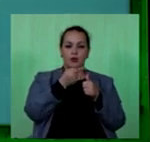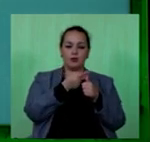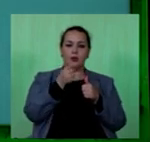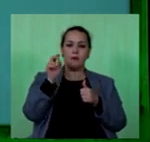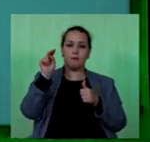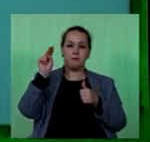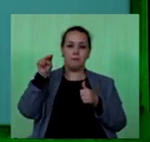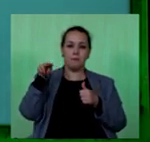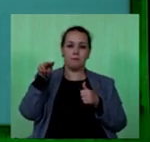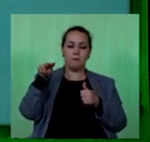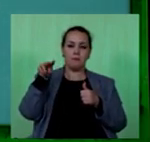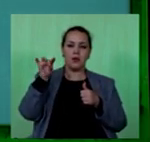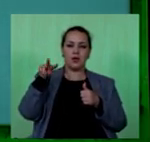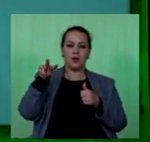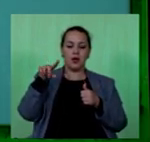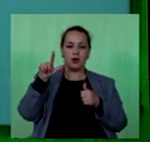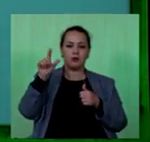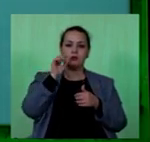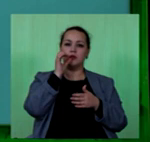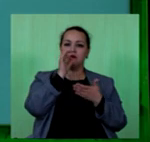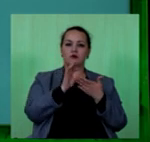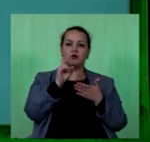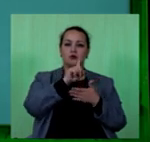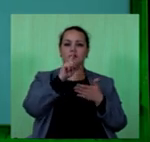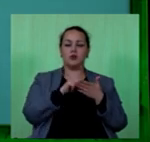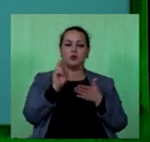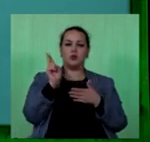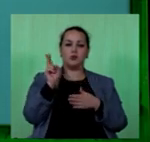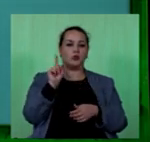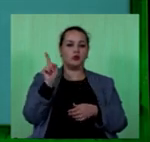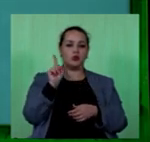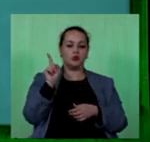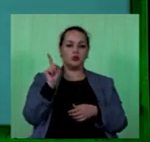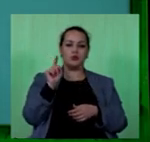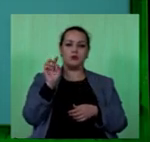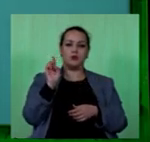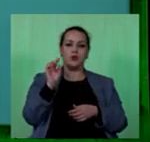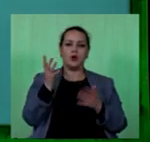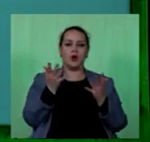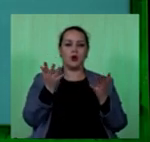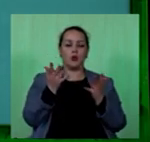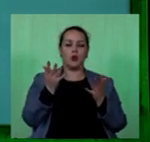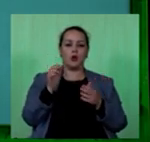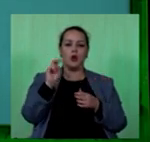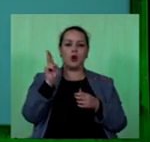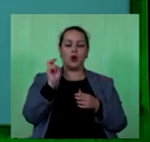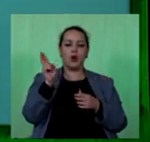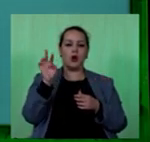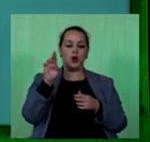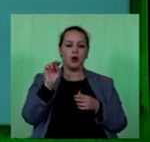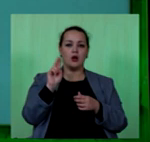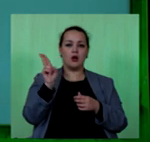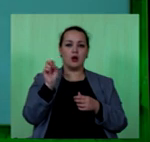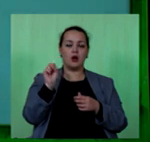отвечает на вопросы вспоминаем ребята а кто что б какой какая какие